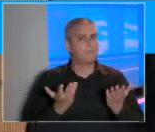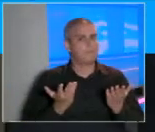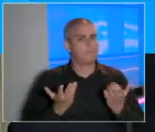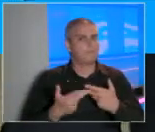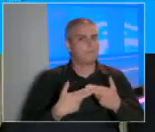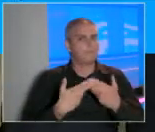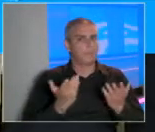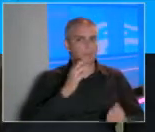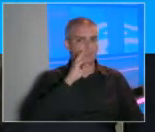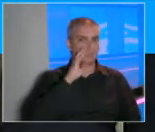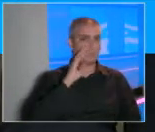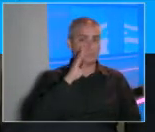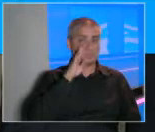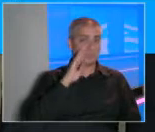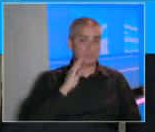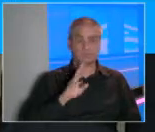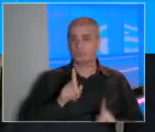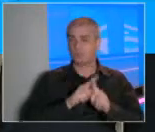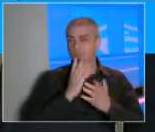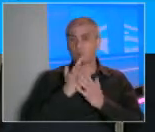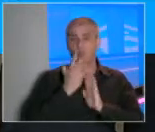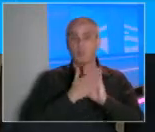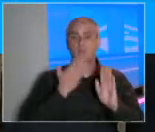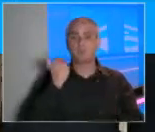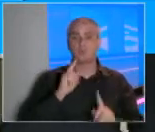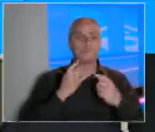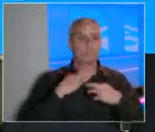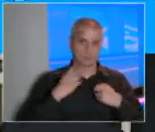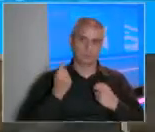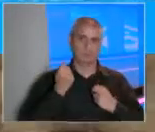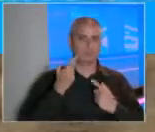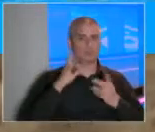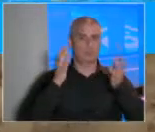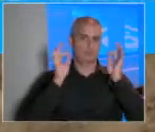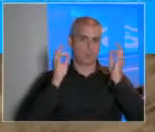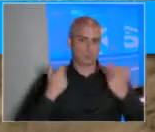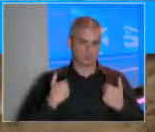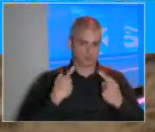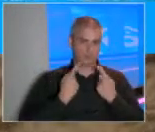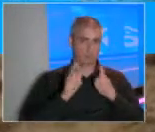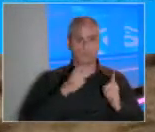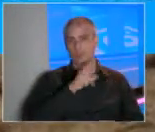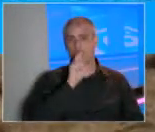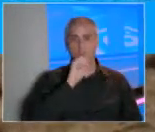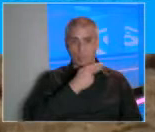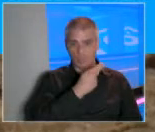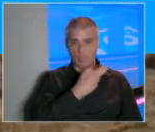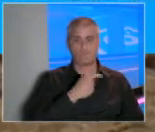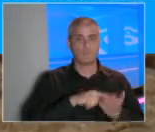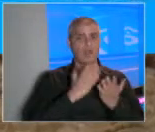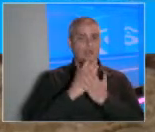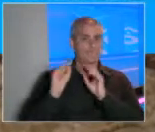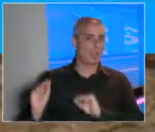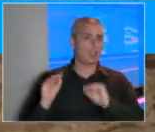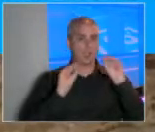בקנה? אז כמו שציינתי מקודם, המקרה שלנו קצת יותר ייחודי ושונה מאמונה ומגרון, כי עברנו כבר